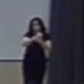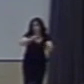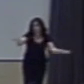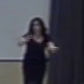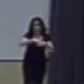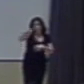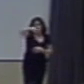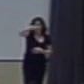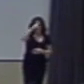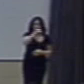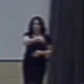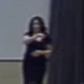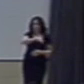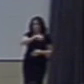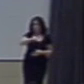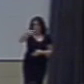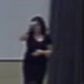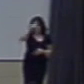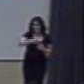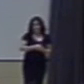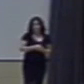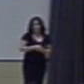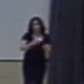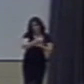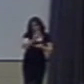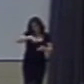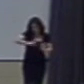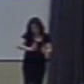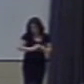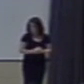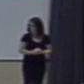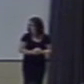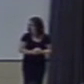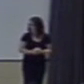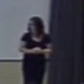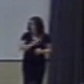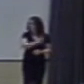consciència en els periodistes, no? Això és tot, gràcies.